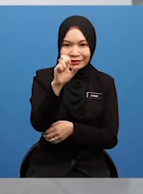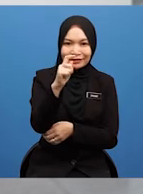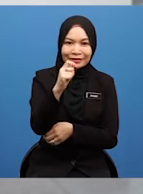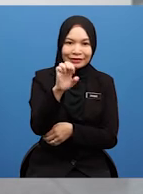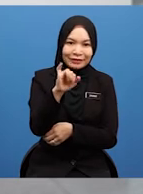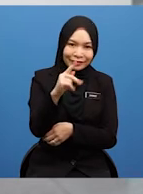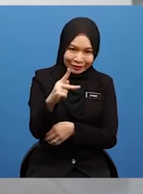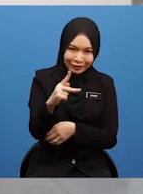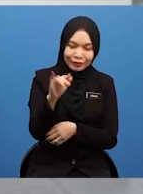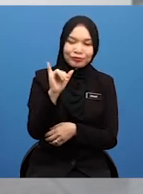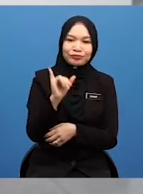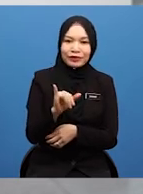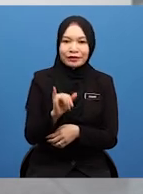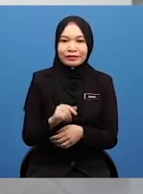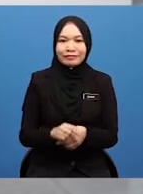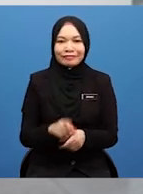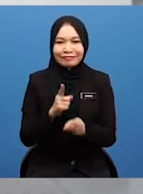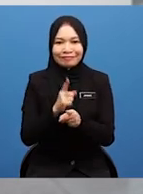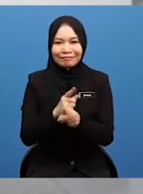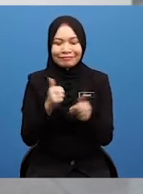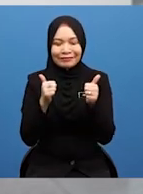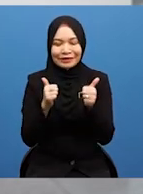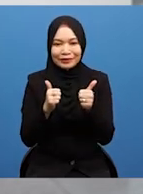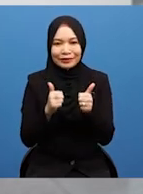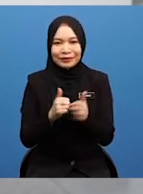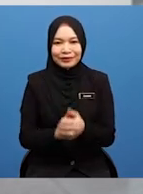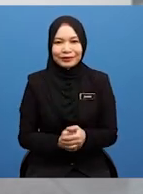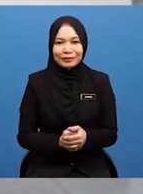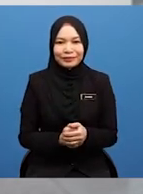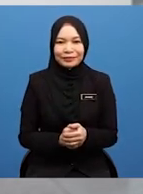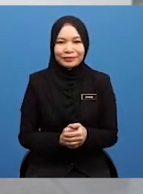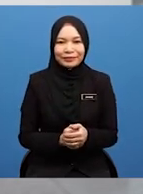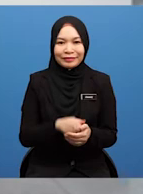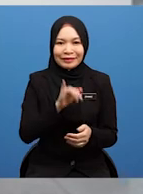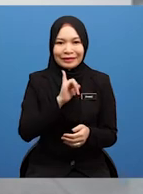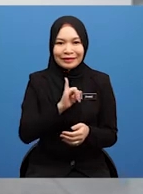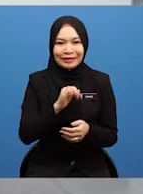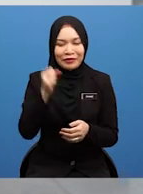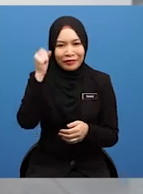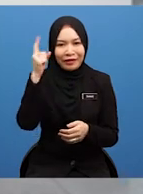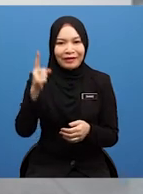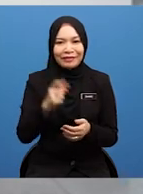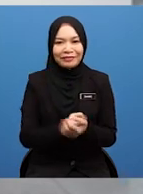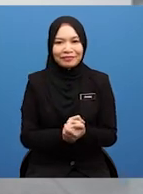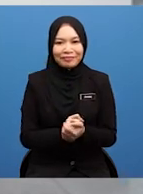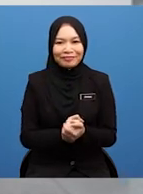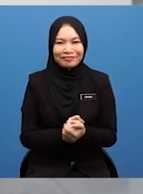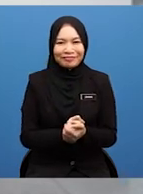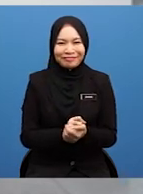tepat padat dan Bernas segone jikalau menduduki pakai plus-plus